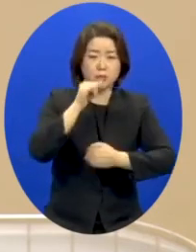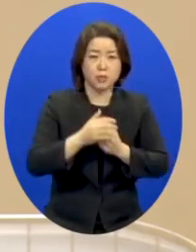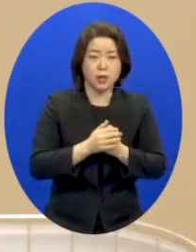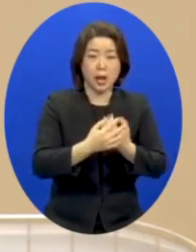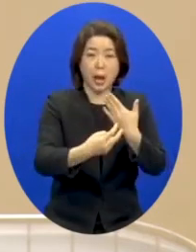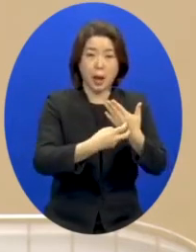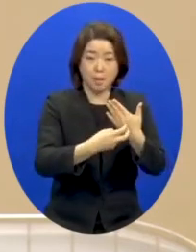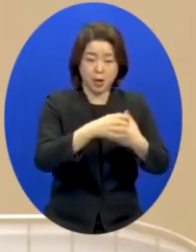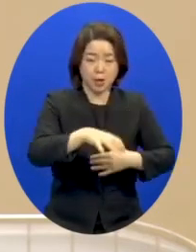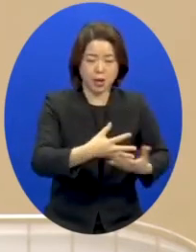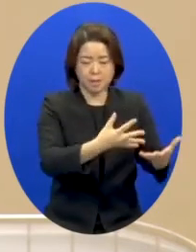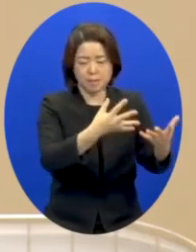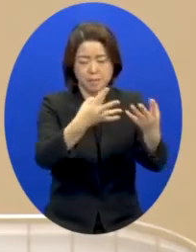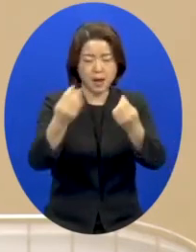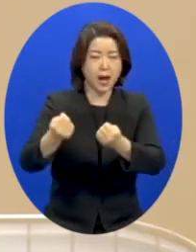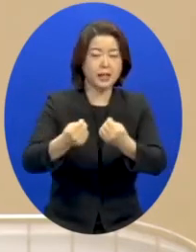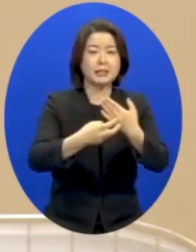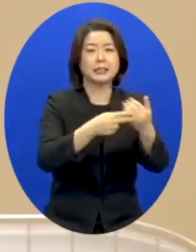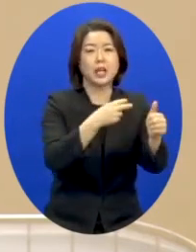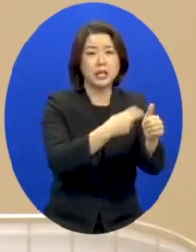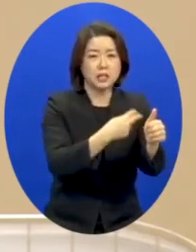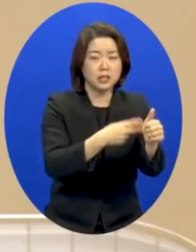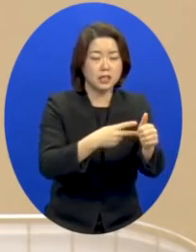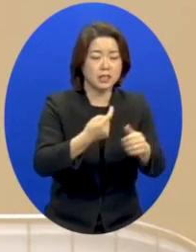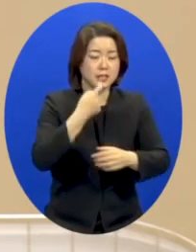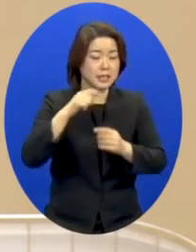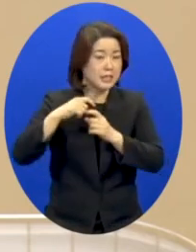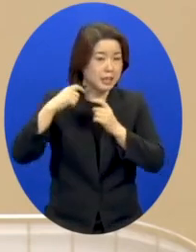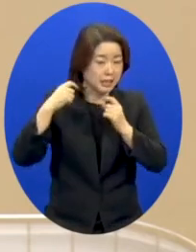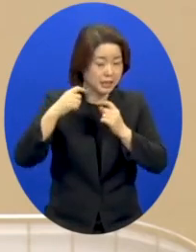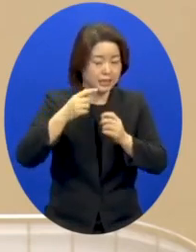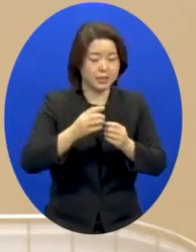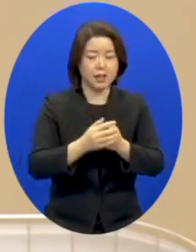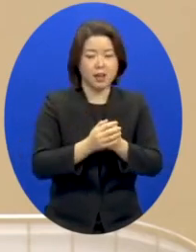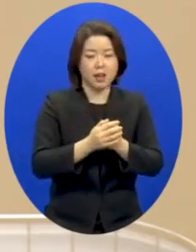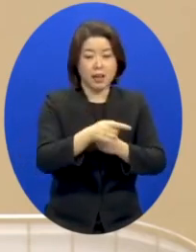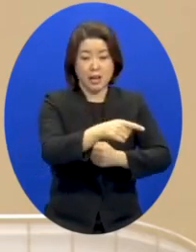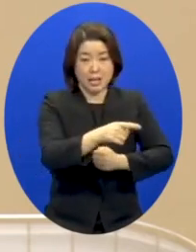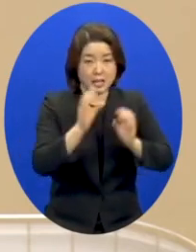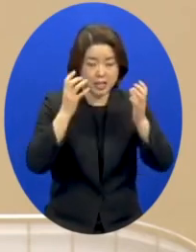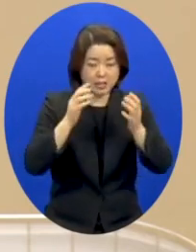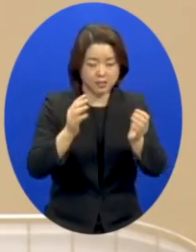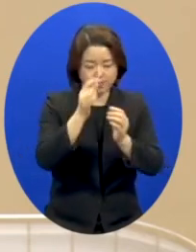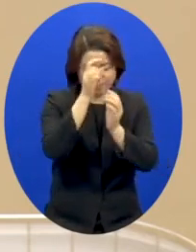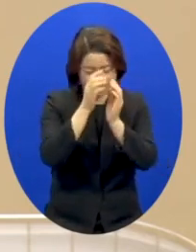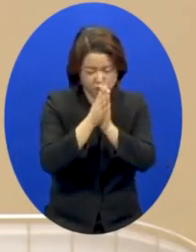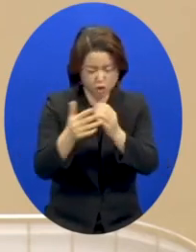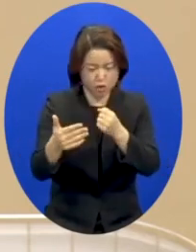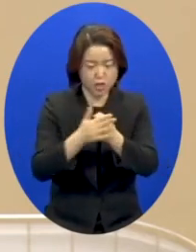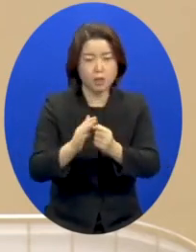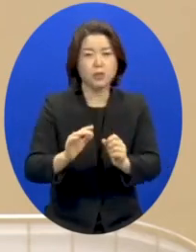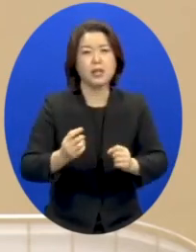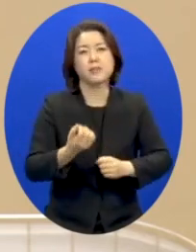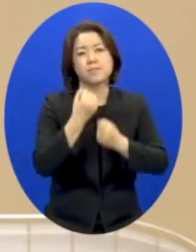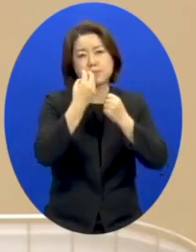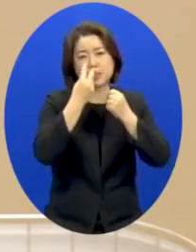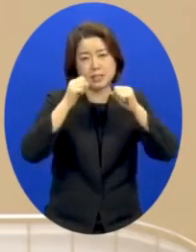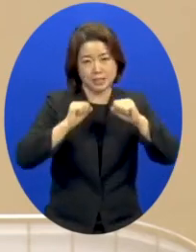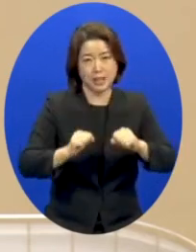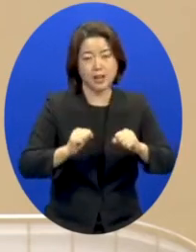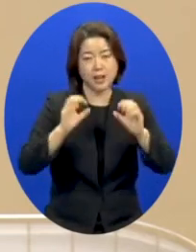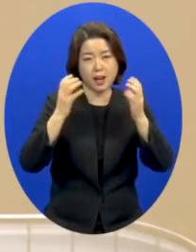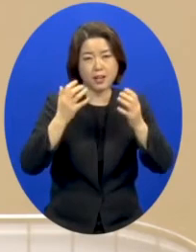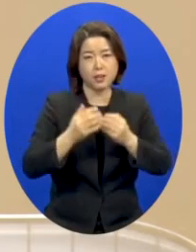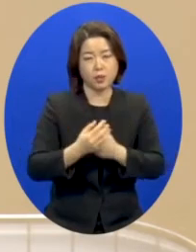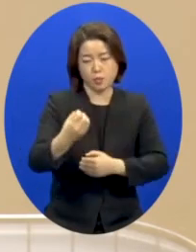간호사 선생님들도 유준이는 기도로 산 아이라며 이야기를 해주었습니다. 이를 통해 믿음은